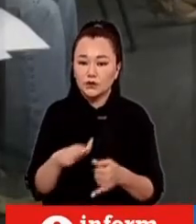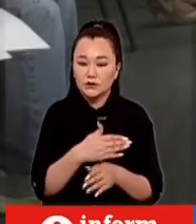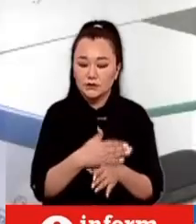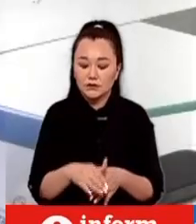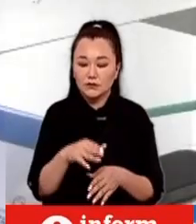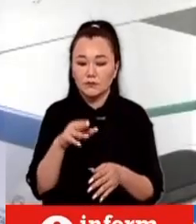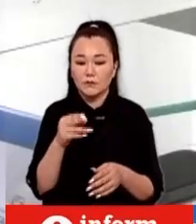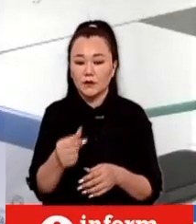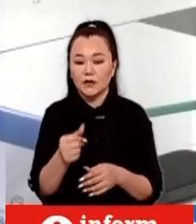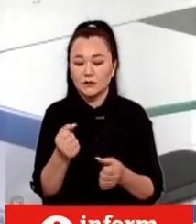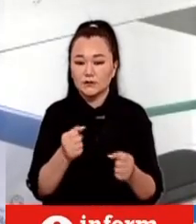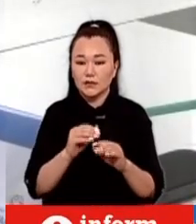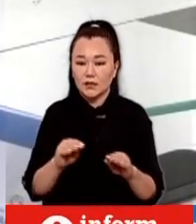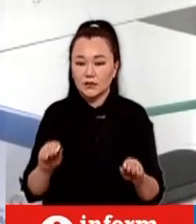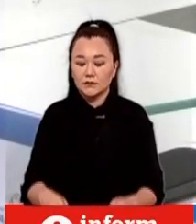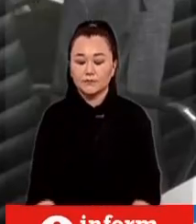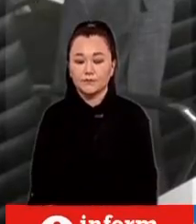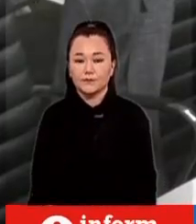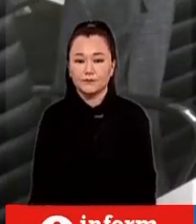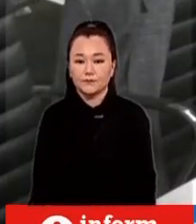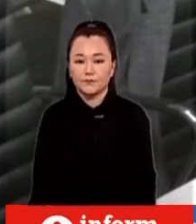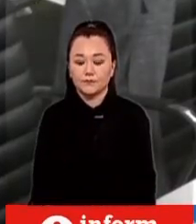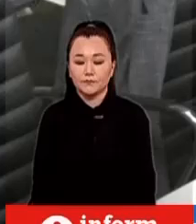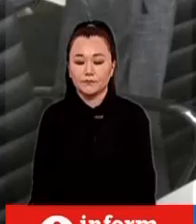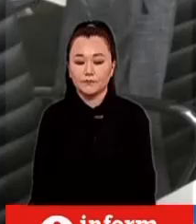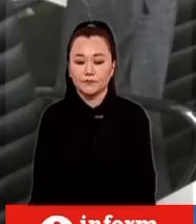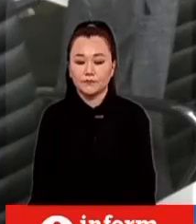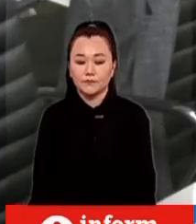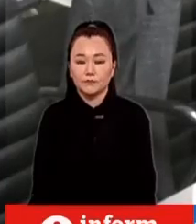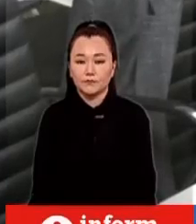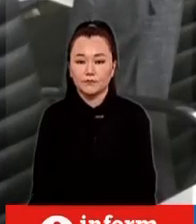платные стоянки. Динара Нургалиева, Дидар Юлиев, Нуркен Токмурзин, Информбюро, Астана.